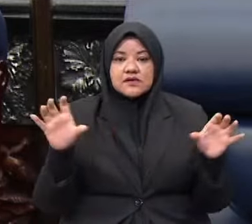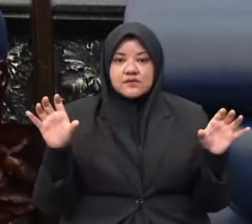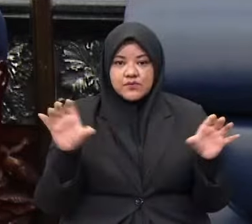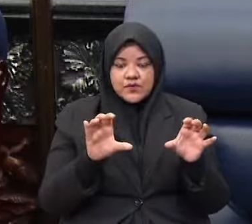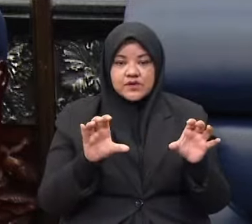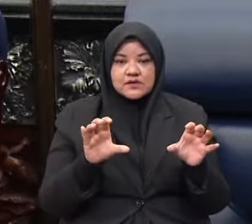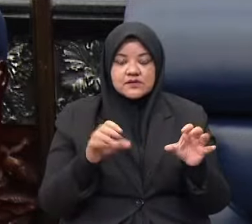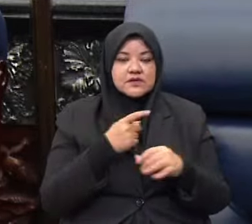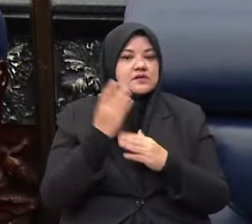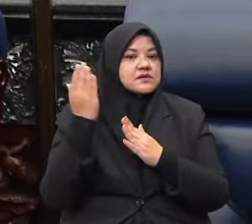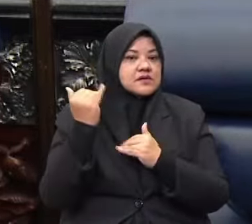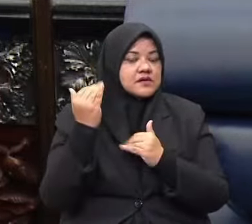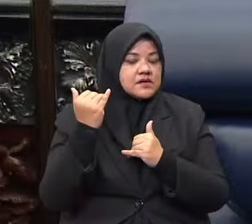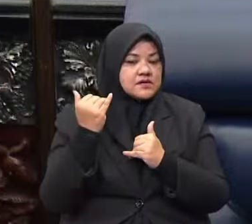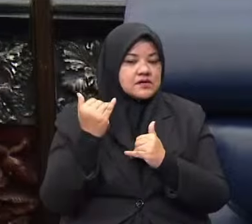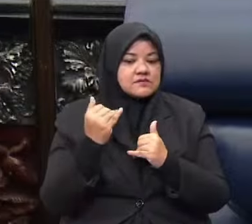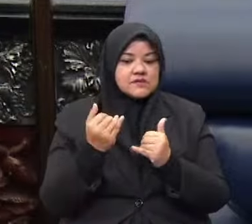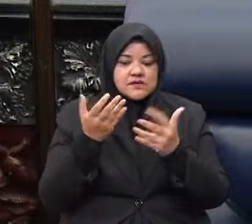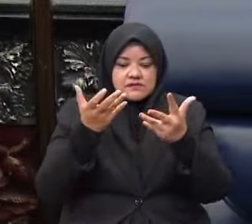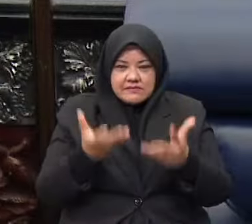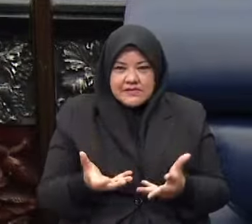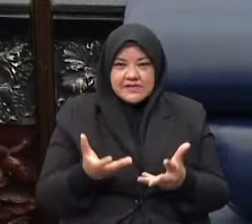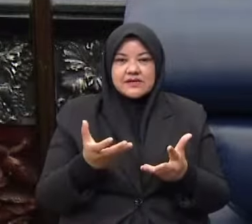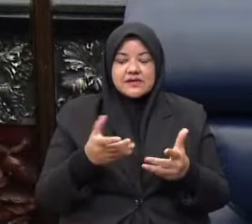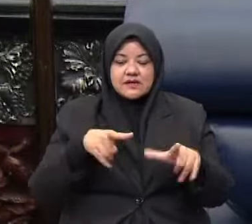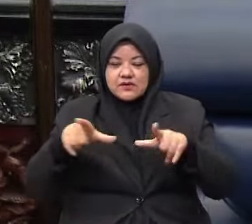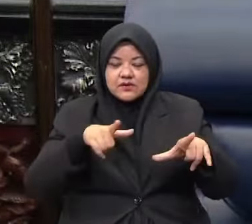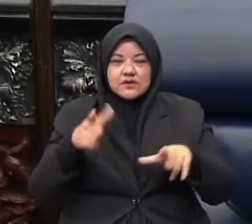laksanakan dan kita harap weight in motion ini dapat kita